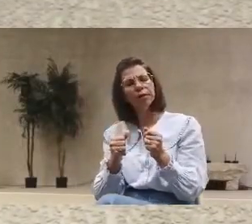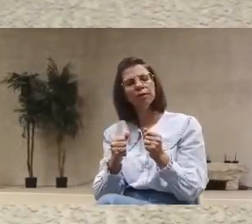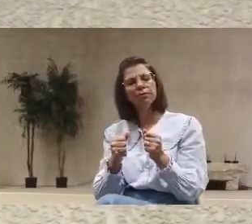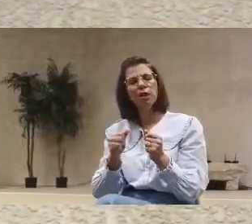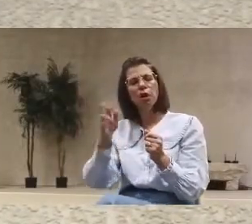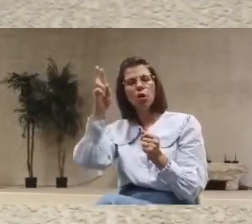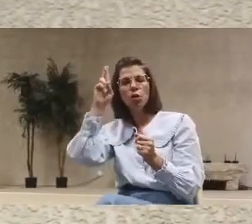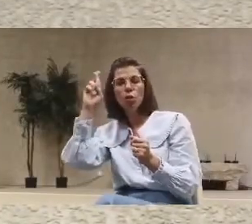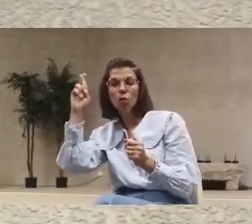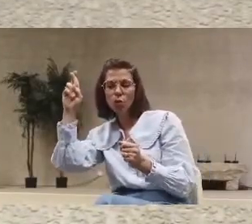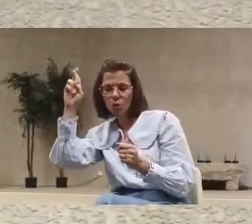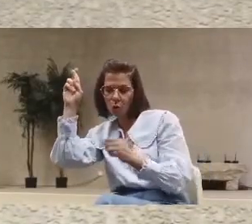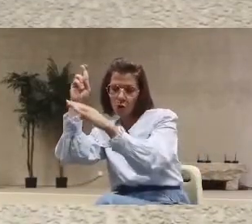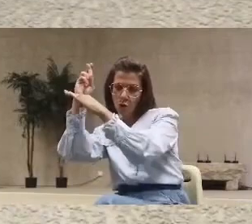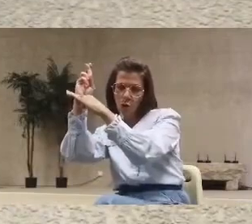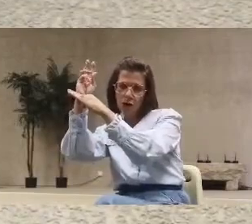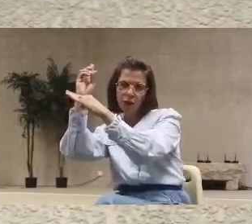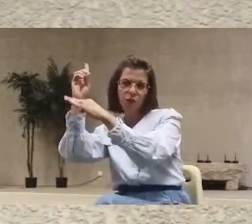Deuxièmement,